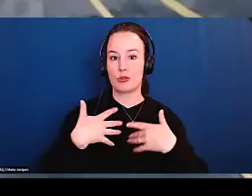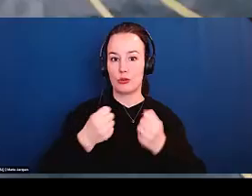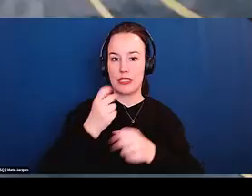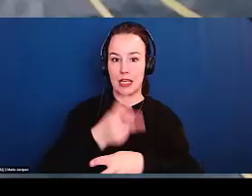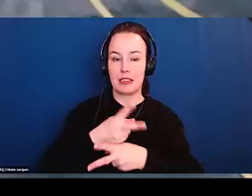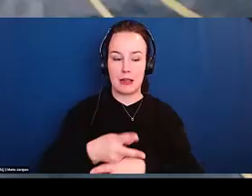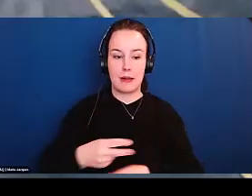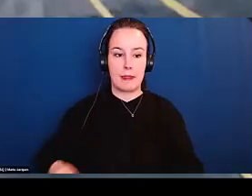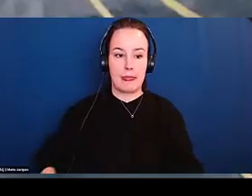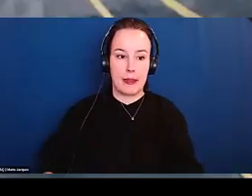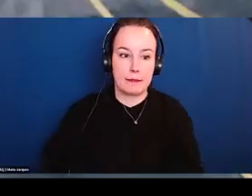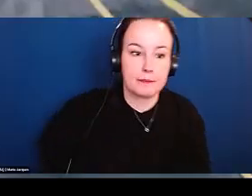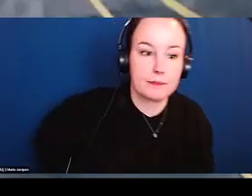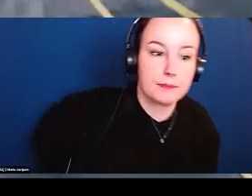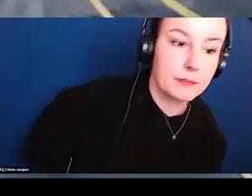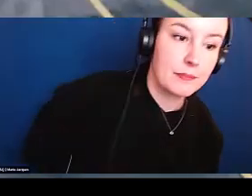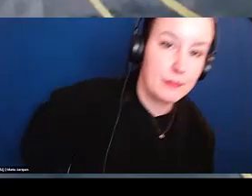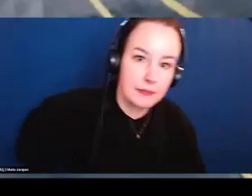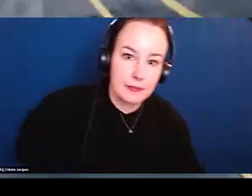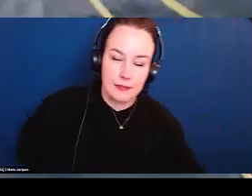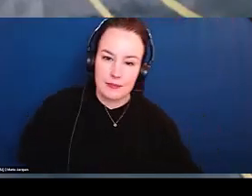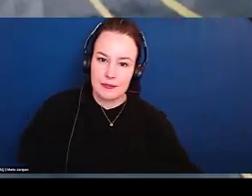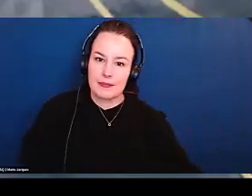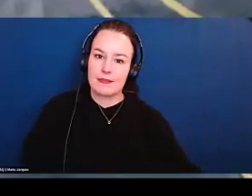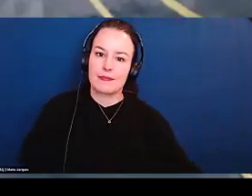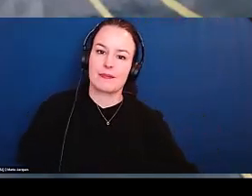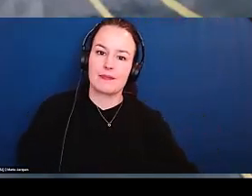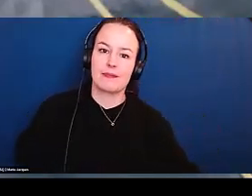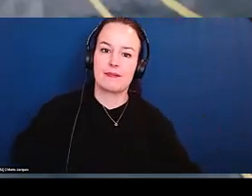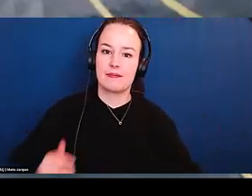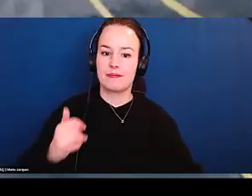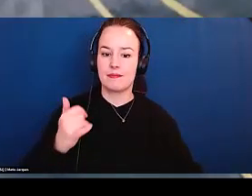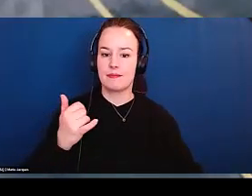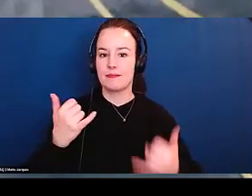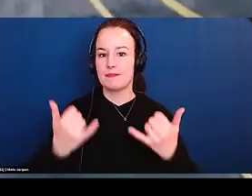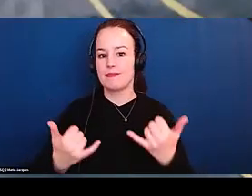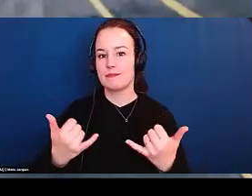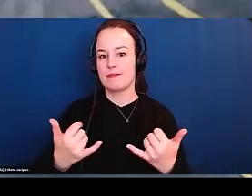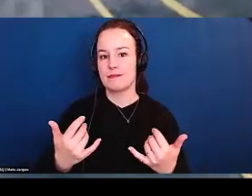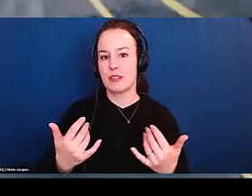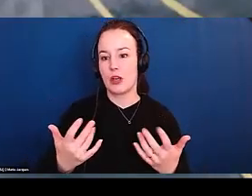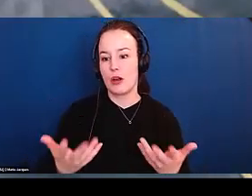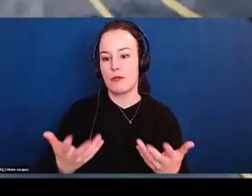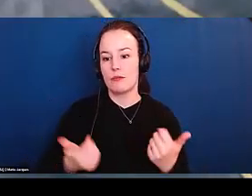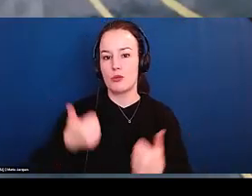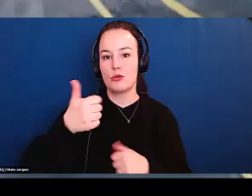soins de santé. Maintenant, je voudrais parler un petit peu de l'aspect pratique,